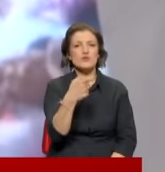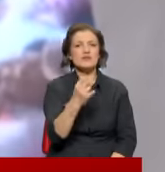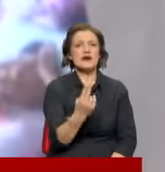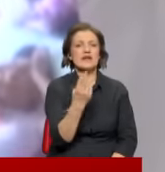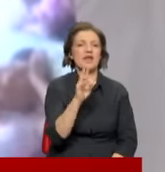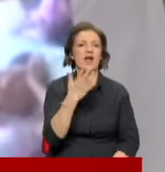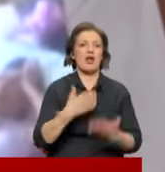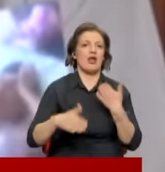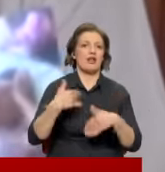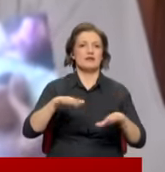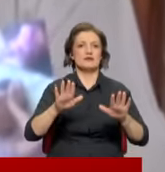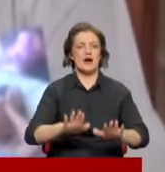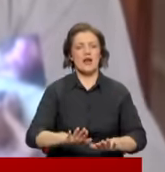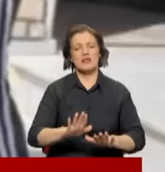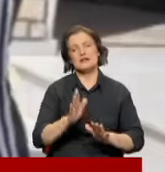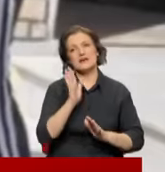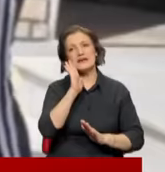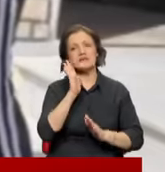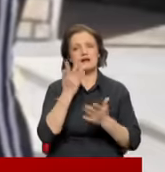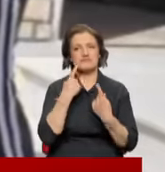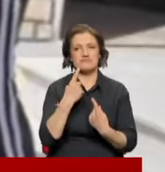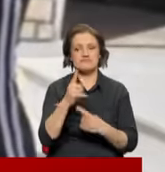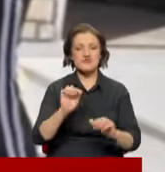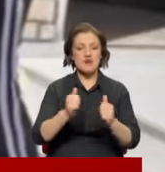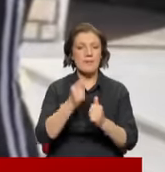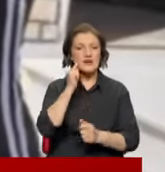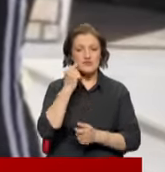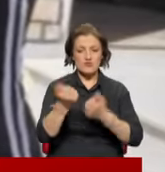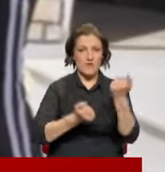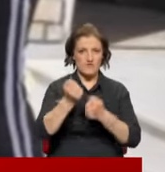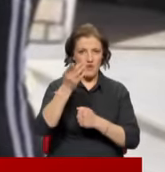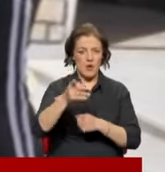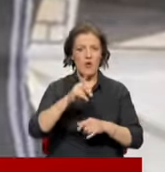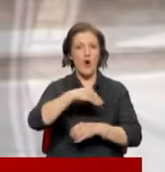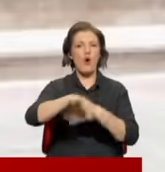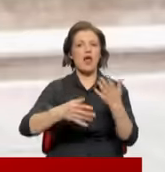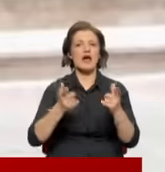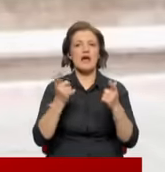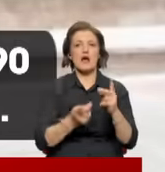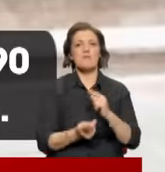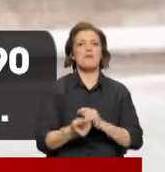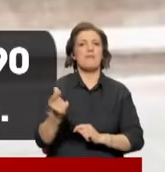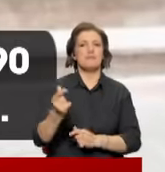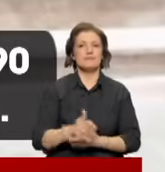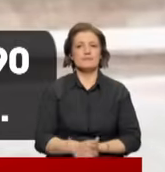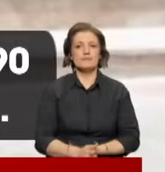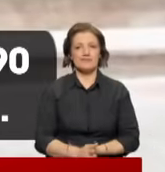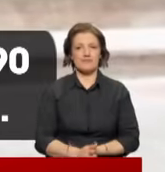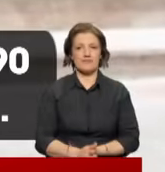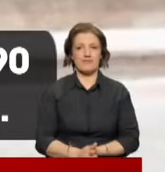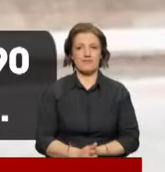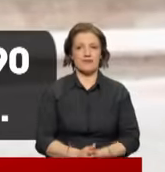%97 engelli kaldı, yatağa mahkumdu. Ona çarpan sürücü H.Y. ise olay yerinden kaçtı. Bu kişinin